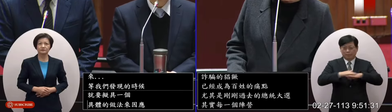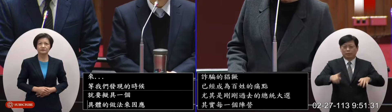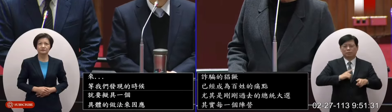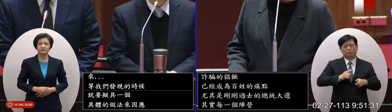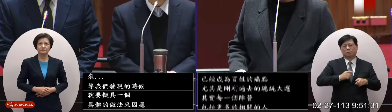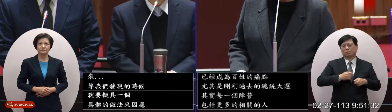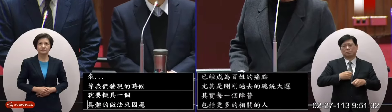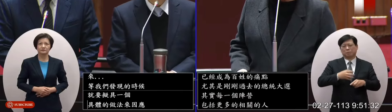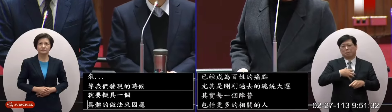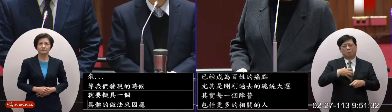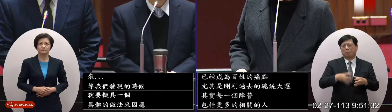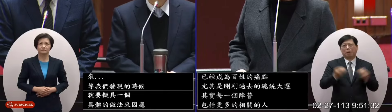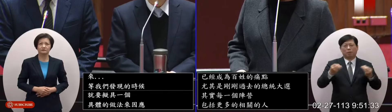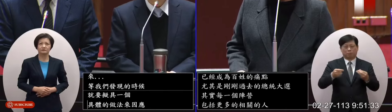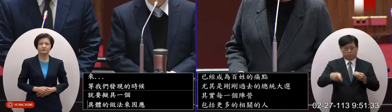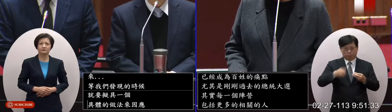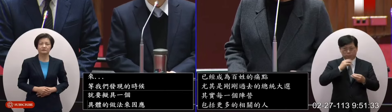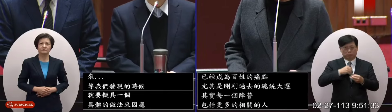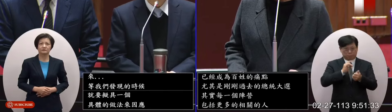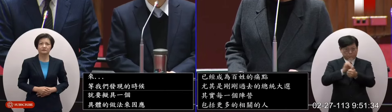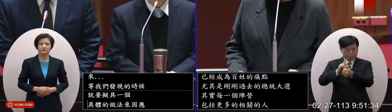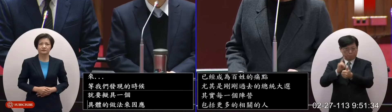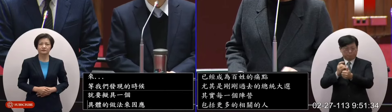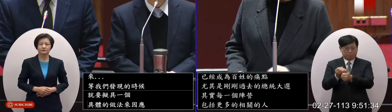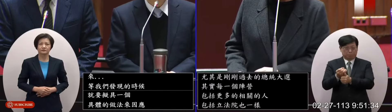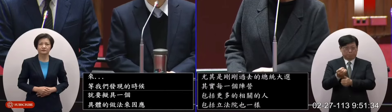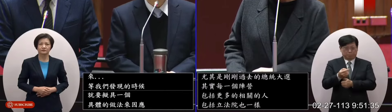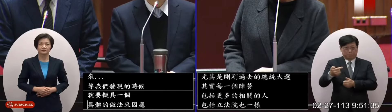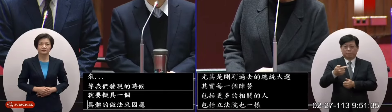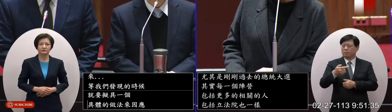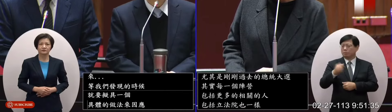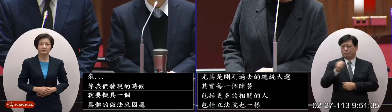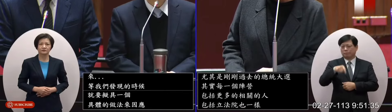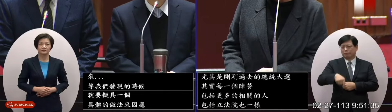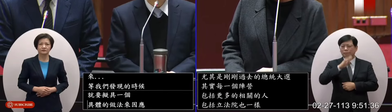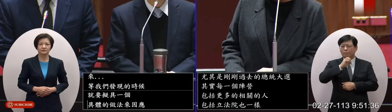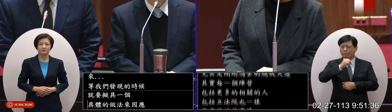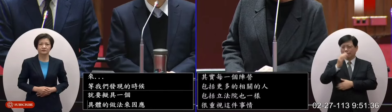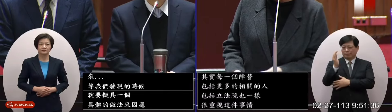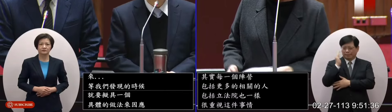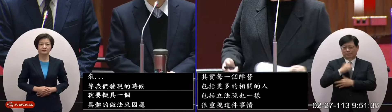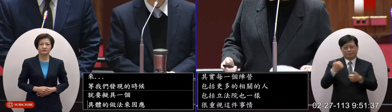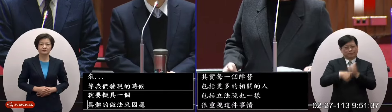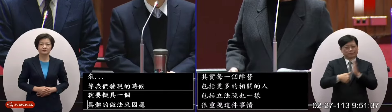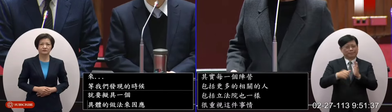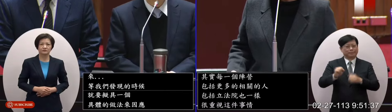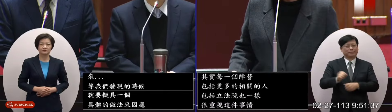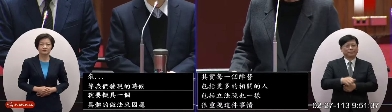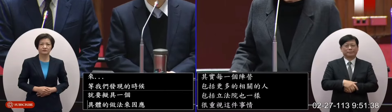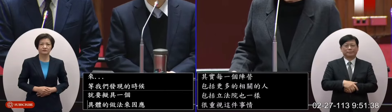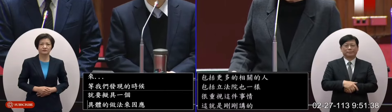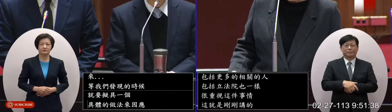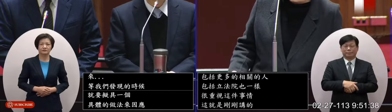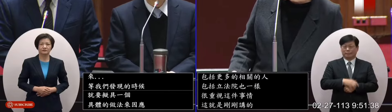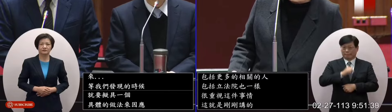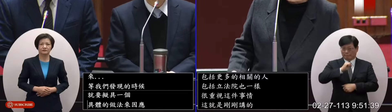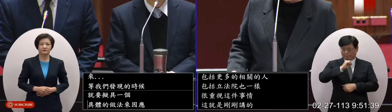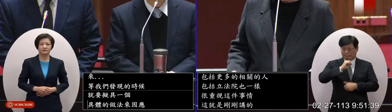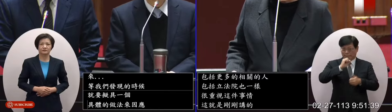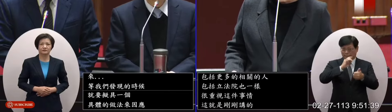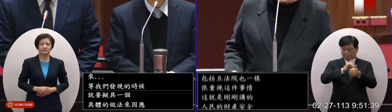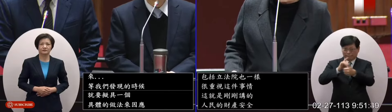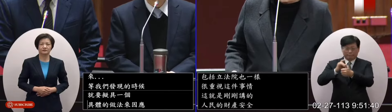惧的自由，所以诈骗猖獗不应该成为台湾政府的代名词。所以诈骗的数